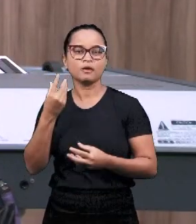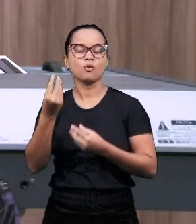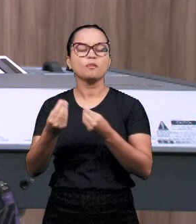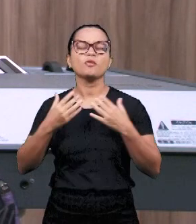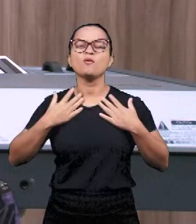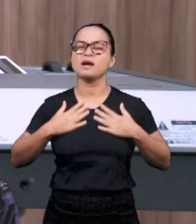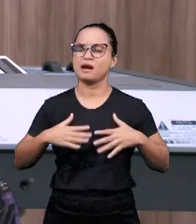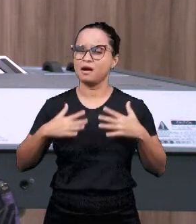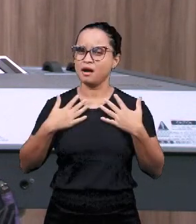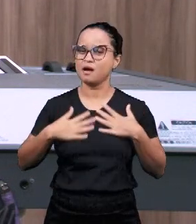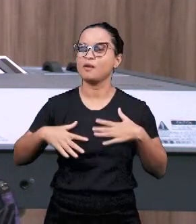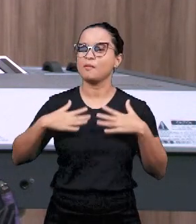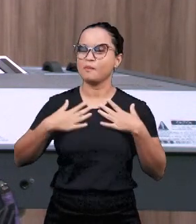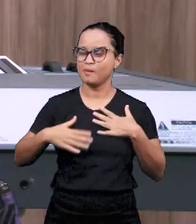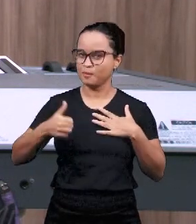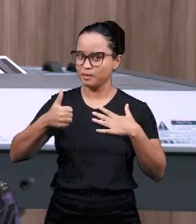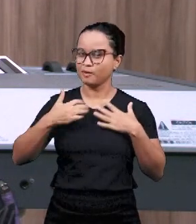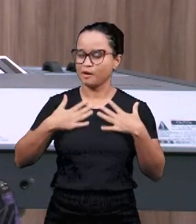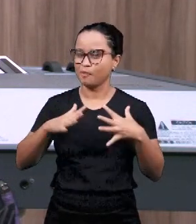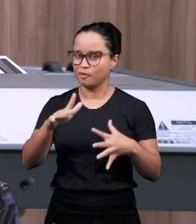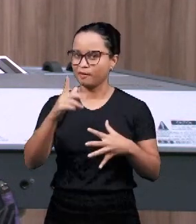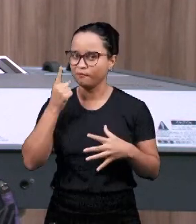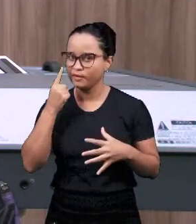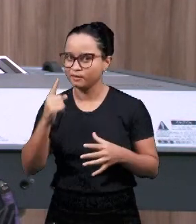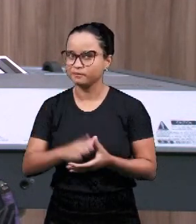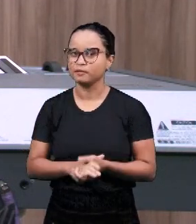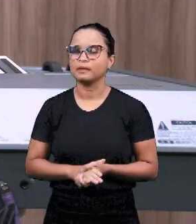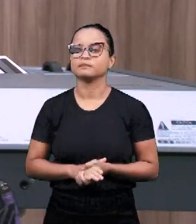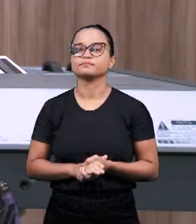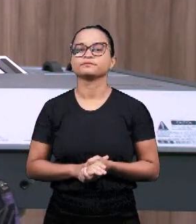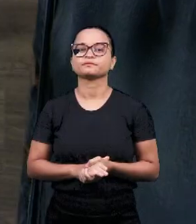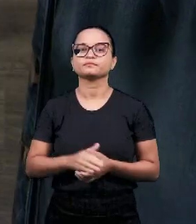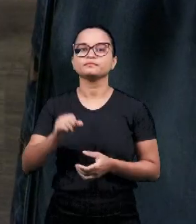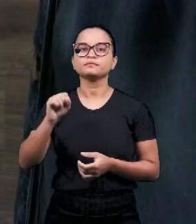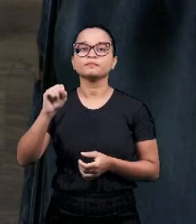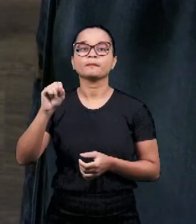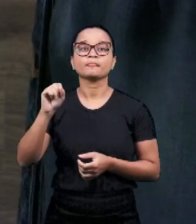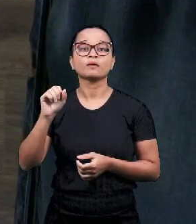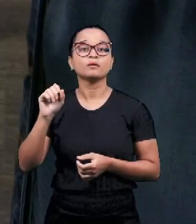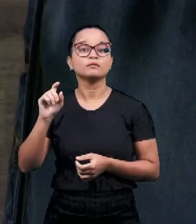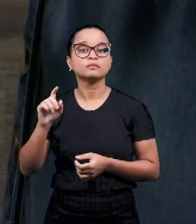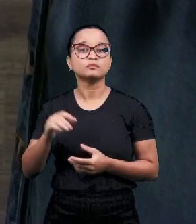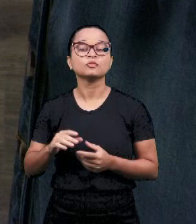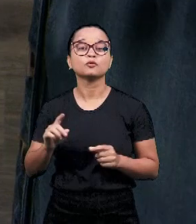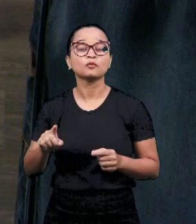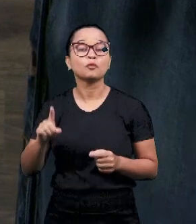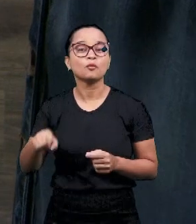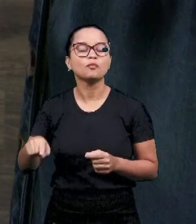l'introduction doucement cette première fois. Nous allons voir.